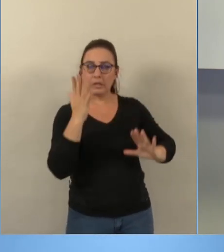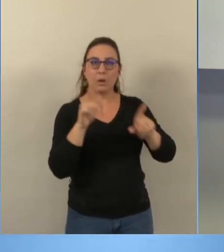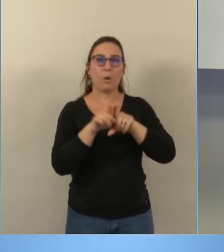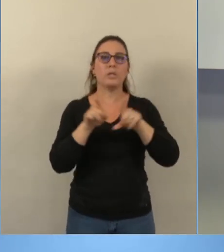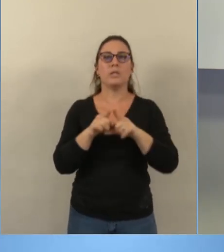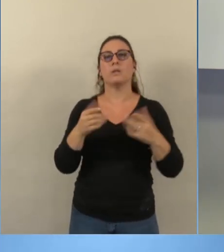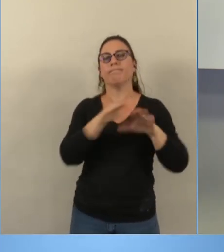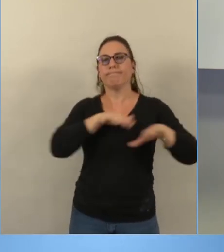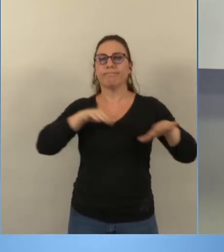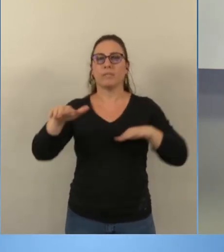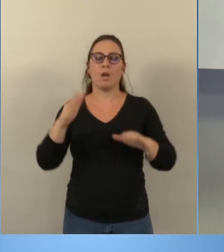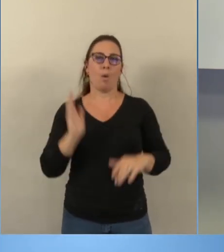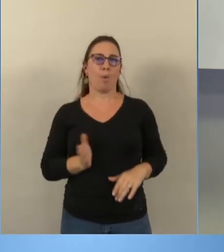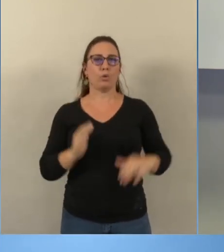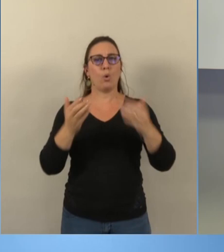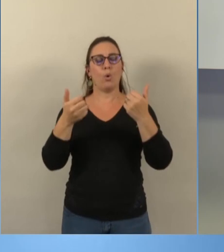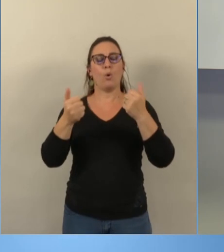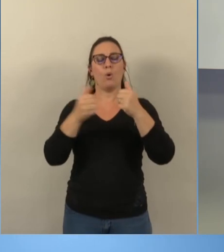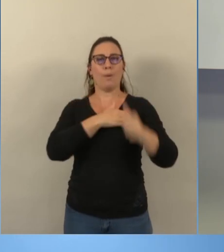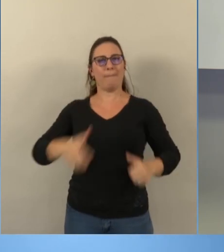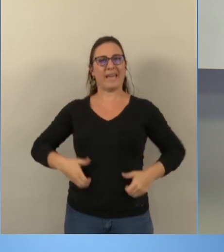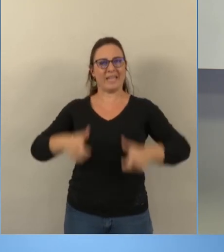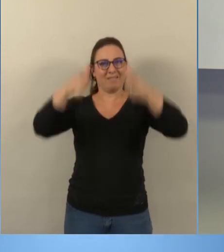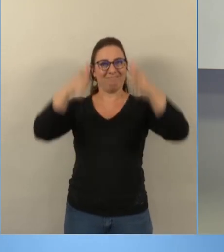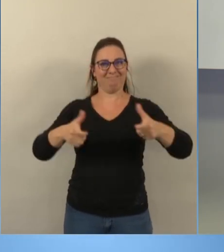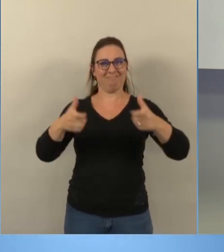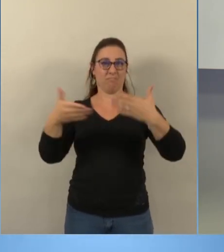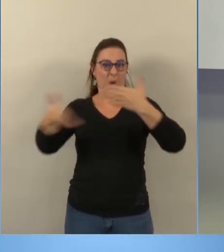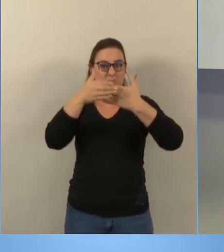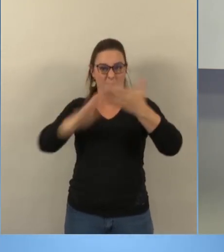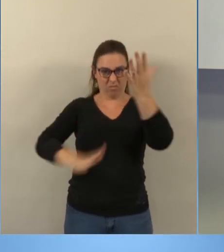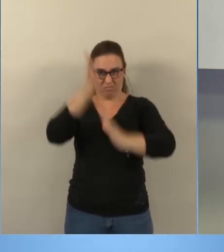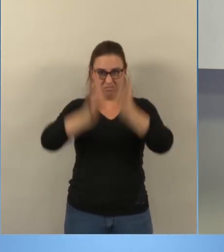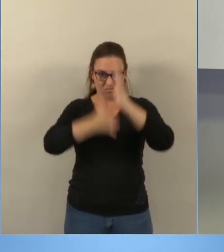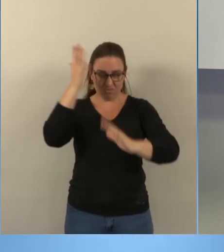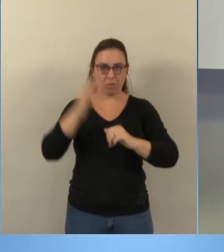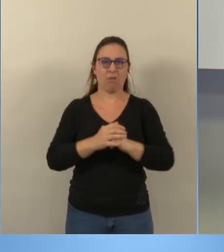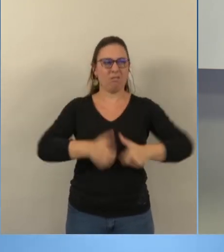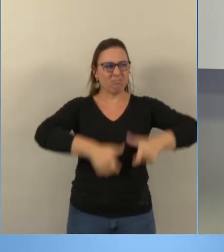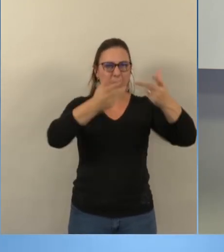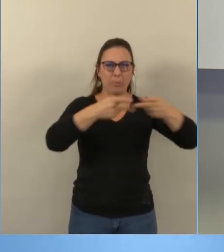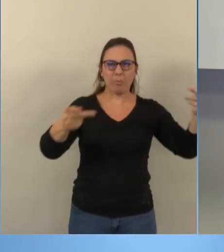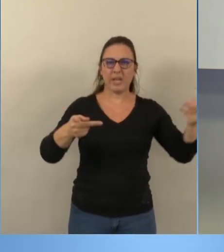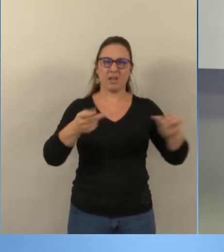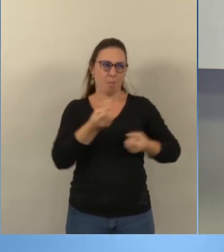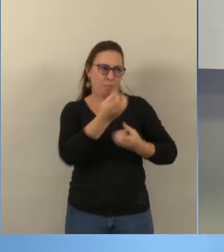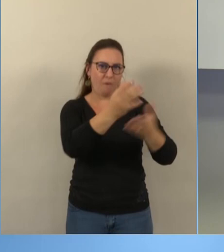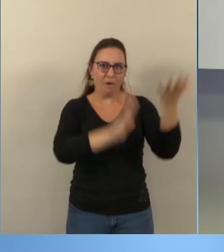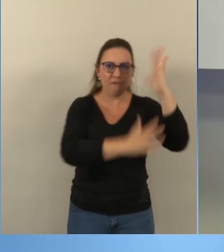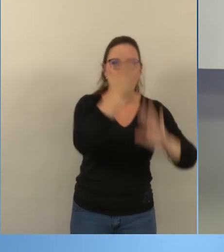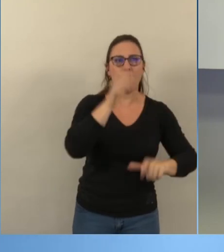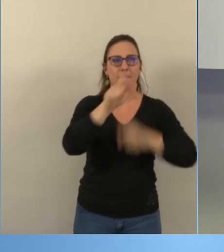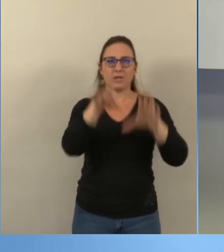mairie de Bordeaux face à ses atteintes à des bâtiments publics des atteintes aux élus de la